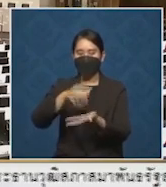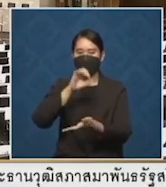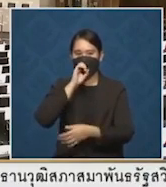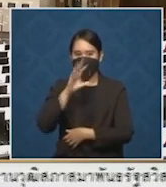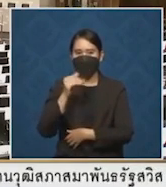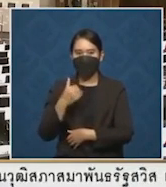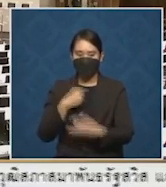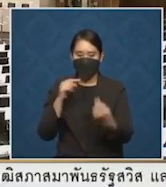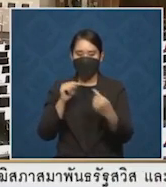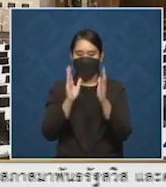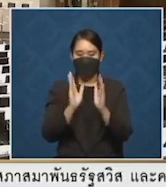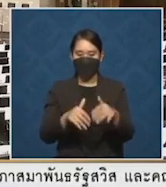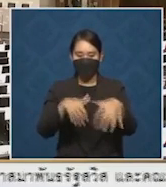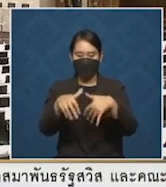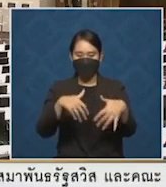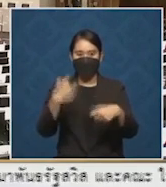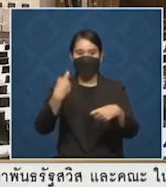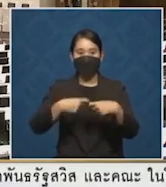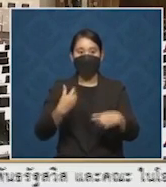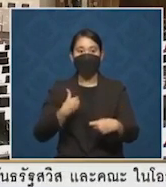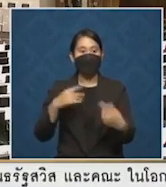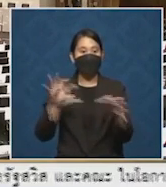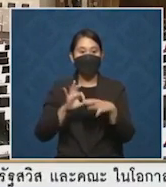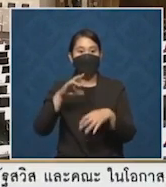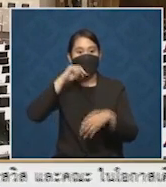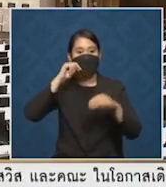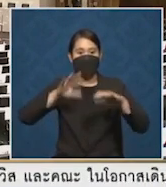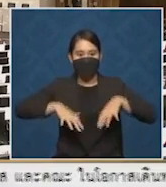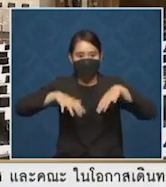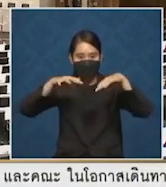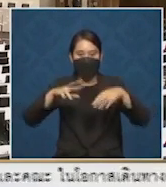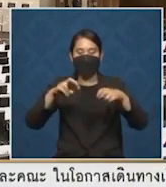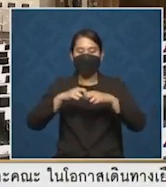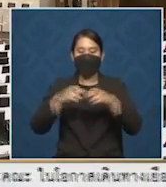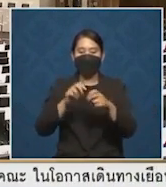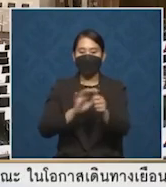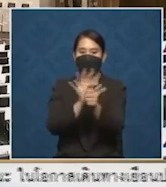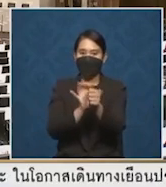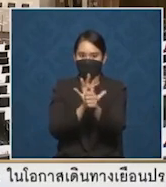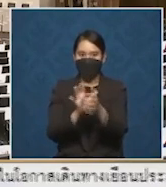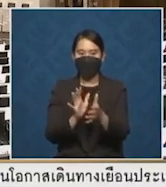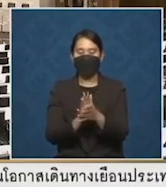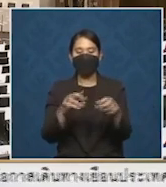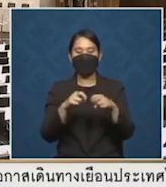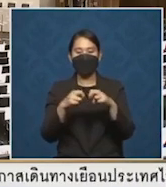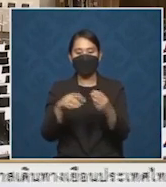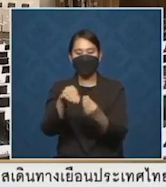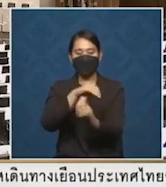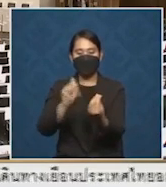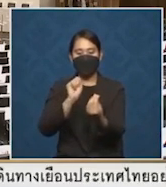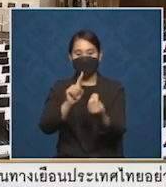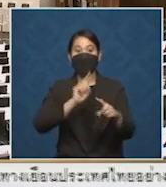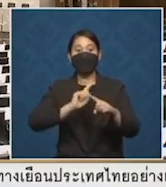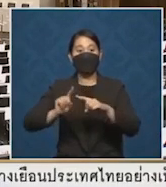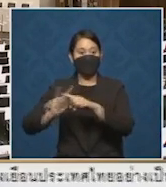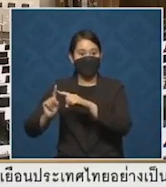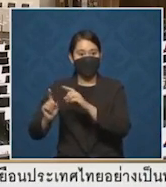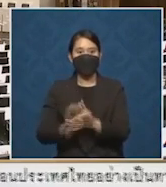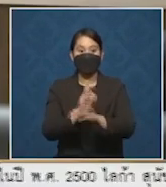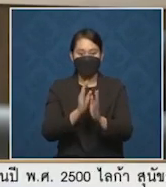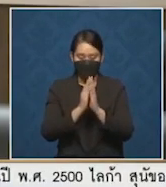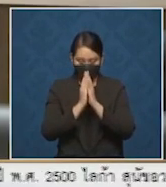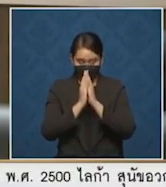นี้อย่าให้เกิดเหตุการณ์แบบนี้นะคือรัฐมนตรีต้องมาสภาต้องมาต